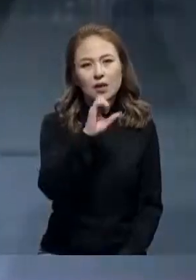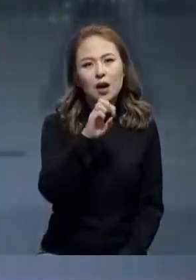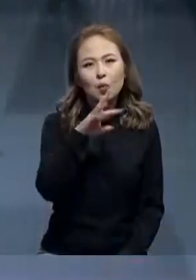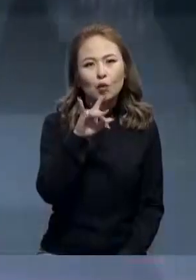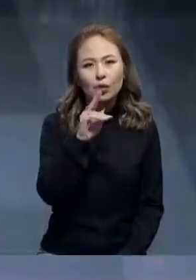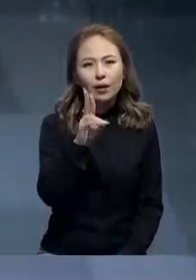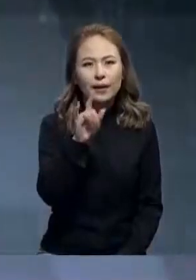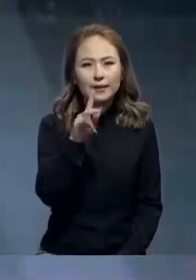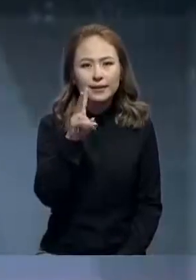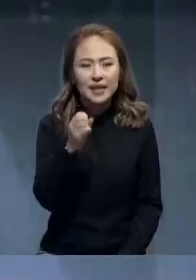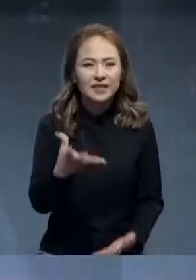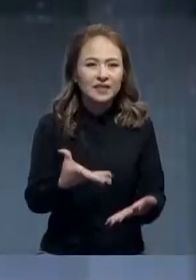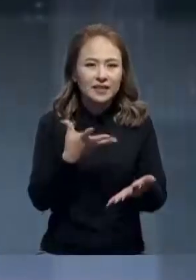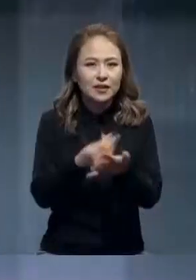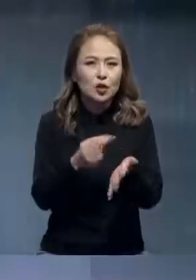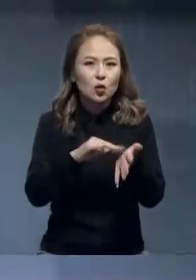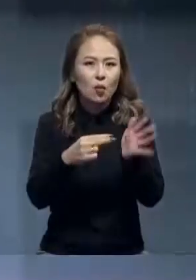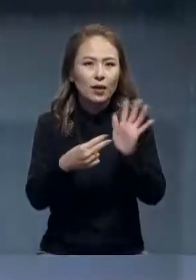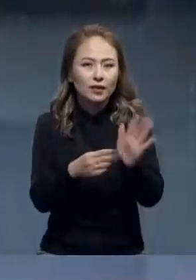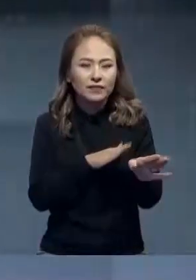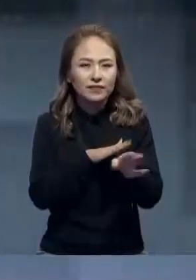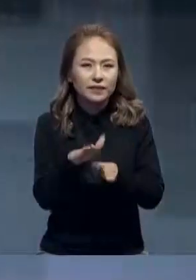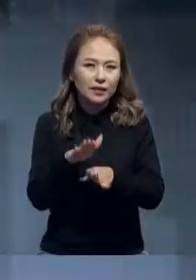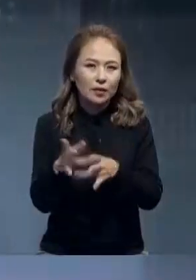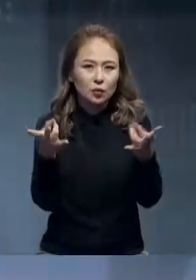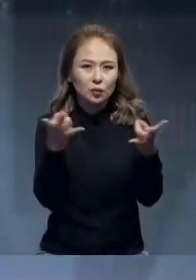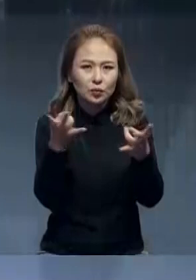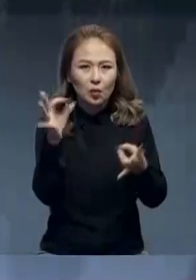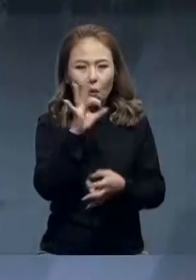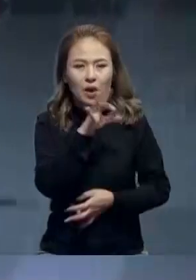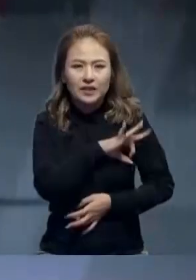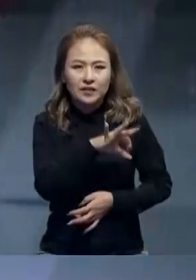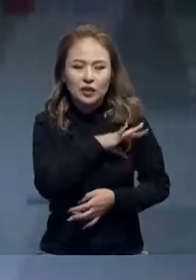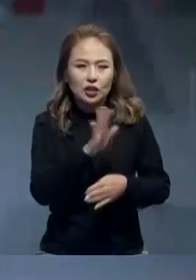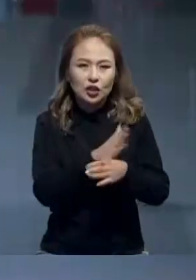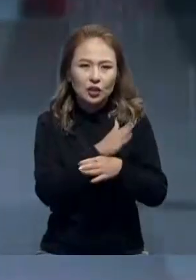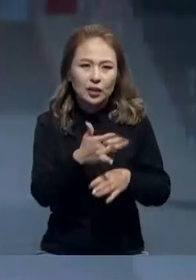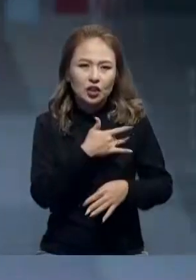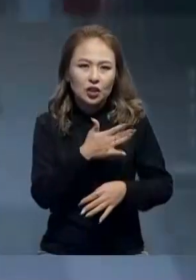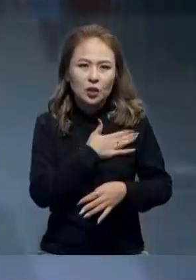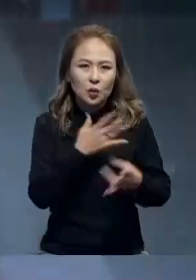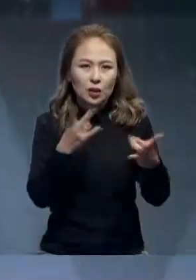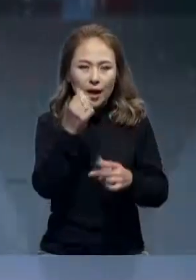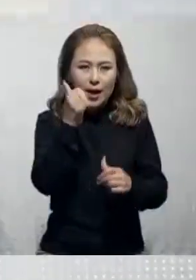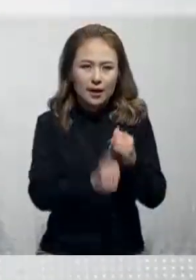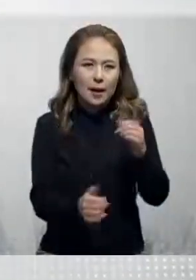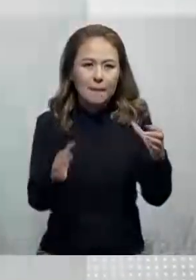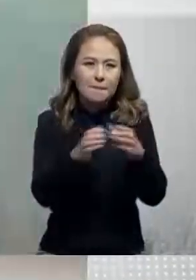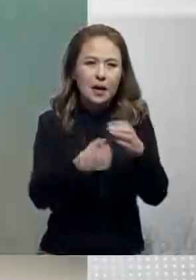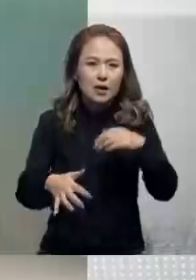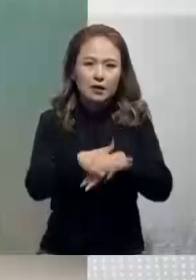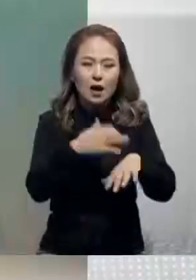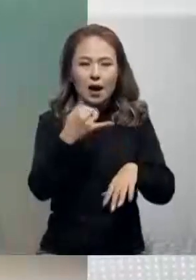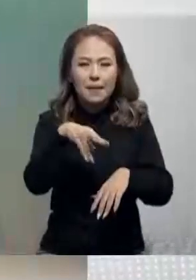Самұрық-Қазына инвестициялық жобаларды жүзеге асырып, қорға қарасты бейіндемес активтерді жекешелендіру керек. Әрі компанияларға халықтық